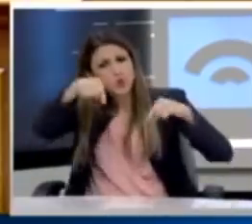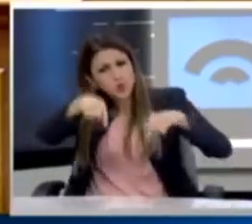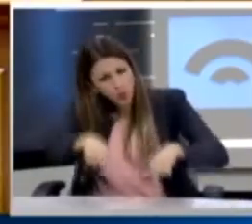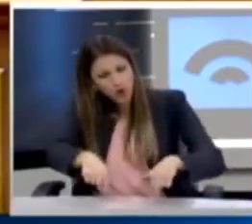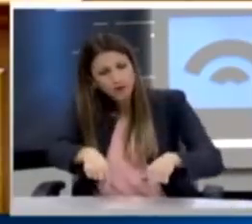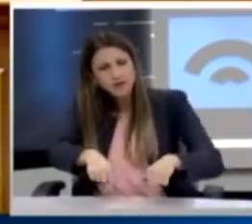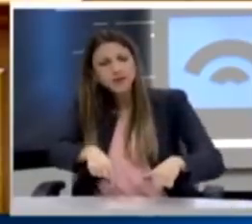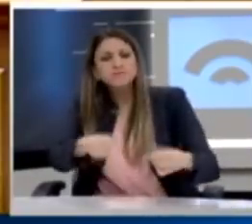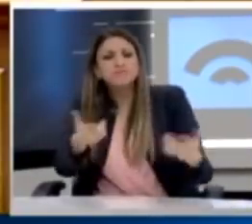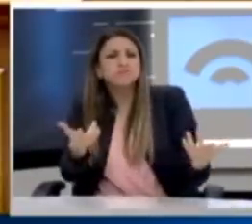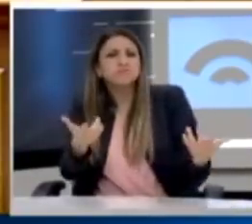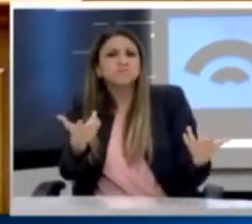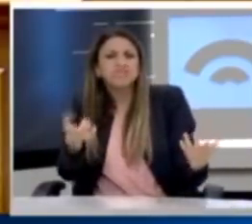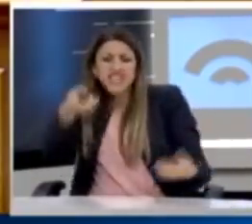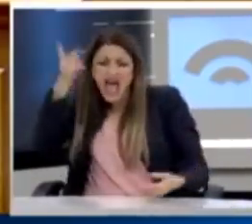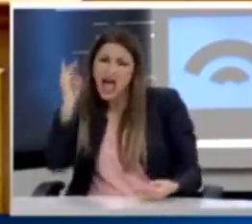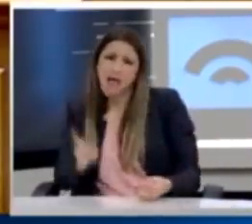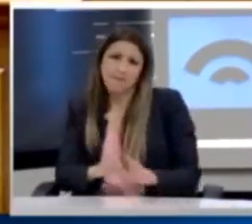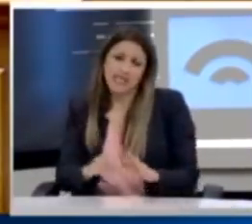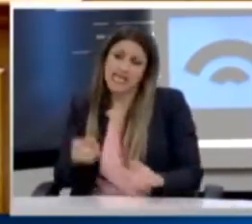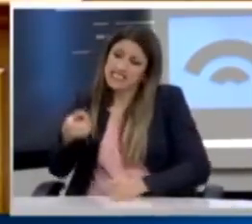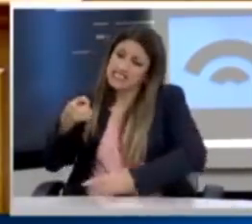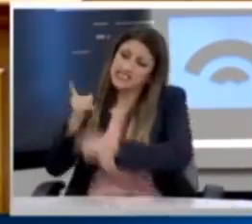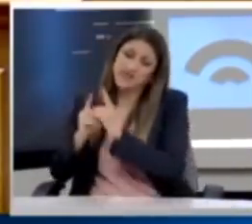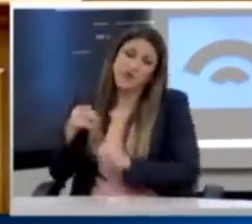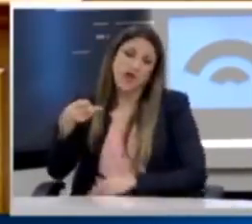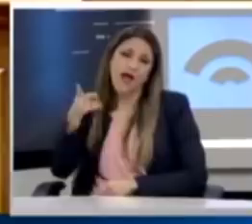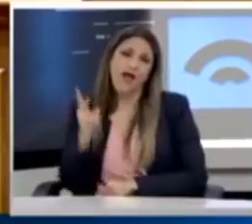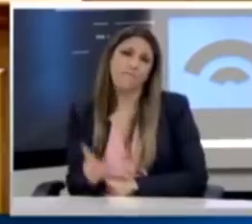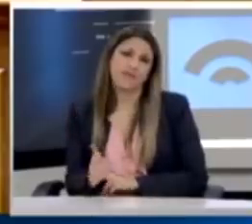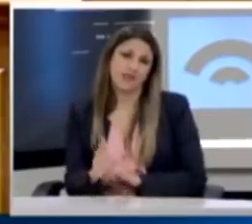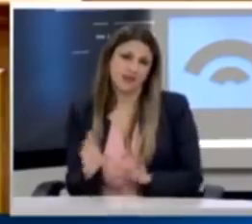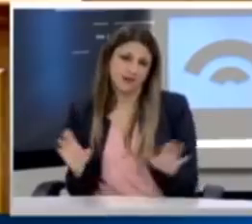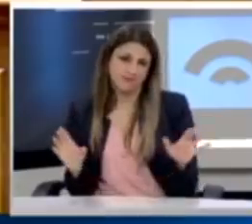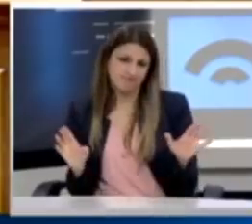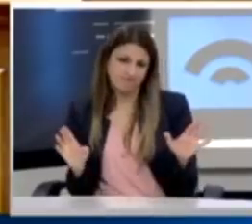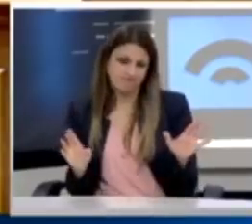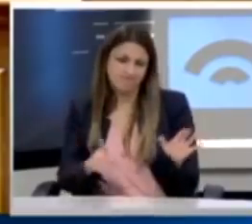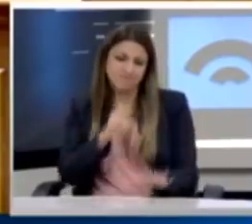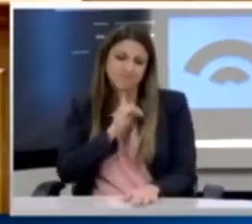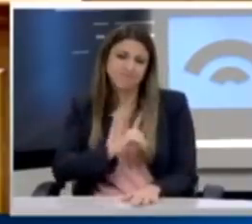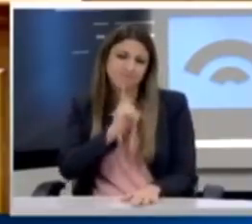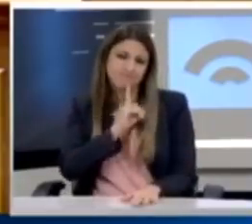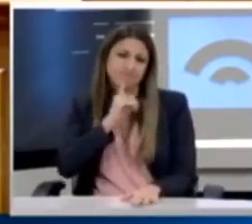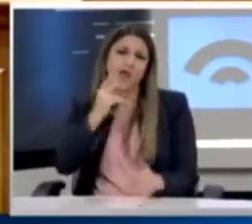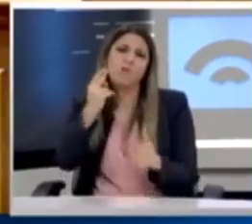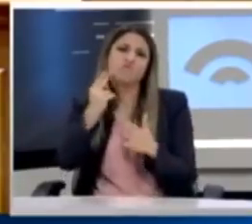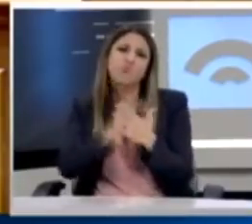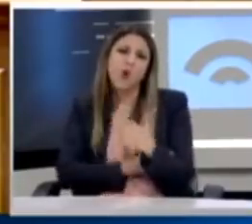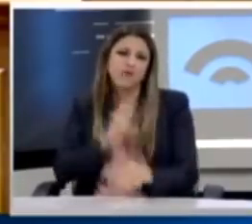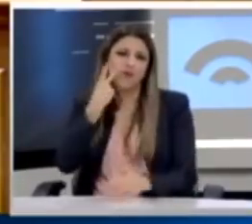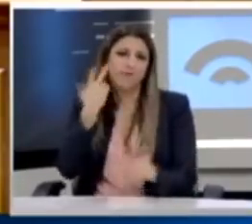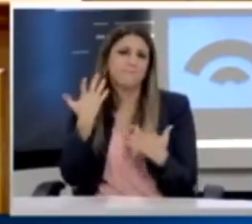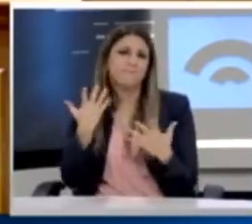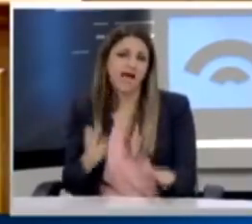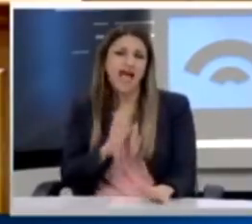ευρύτερη γεωγραφικά περιοχή της Μακεδονίας. Το έργο το έχουν δει πάρα πολλές φορές στο παρελθόν